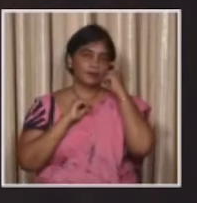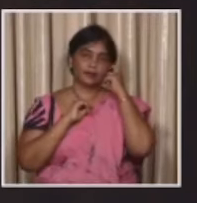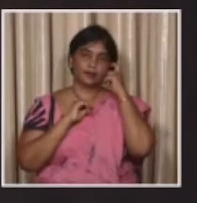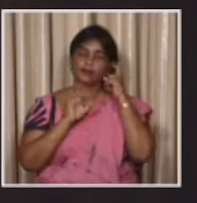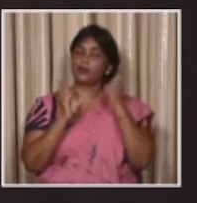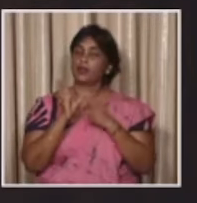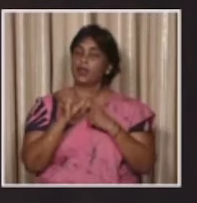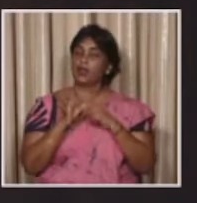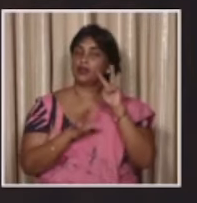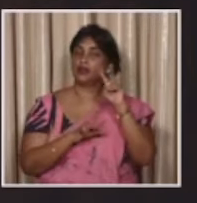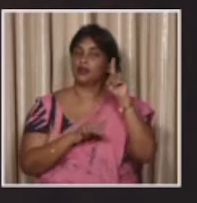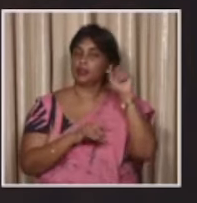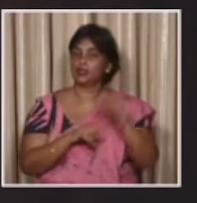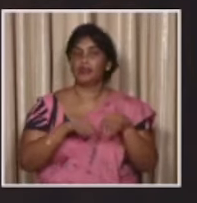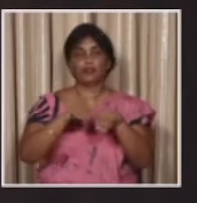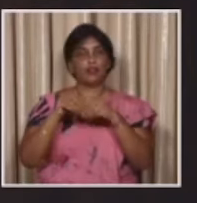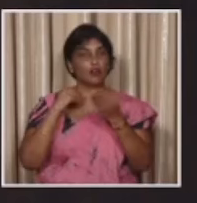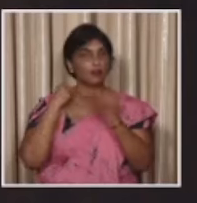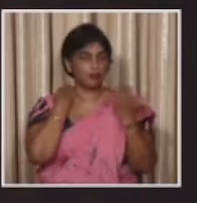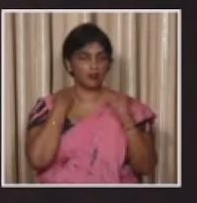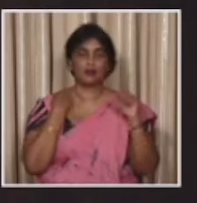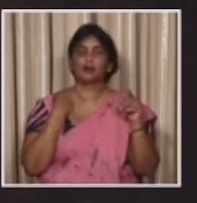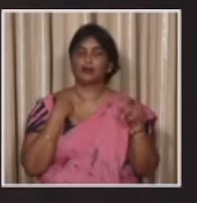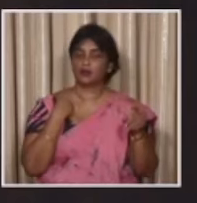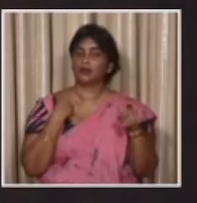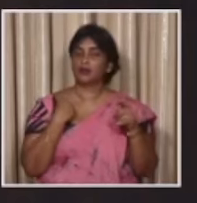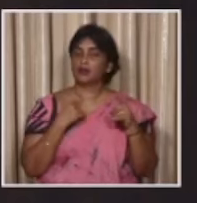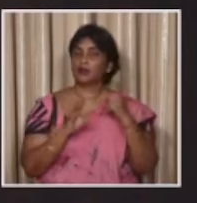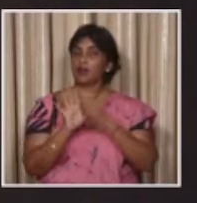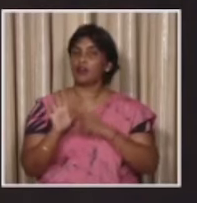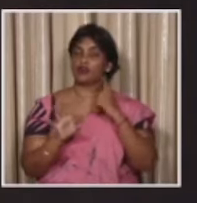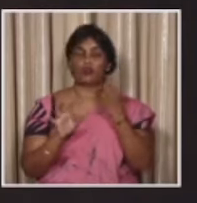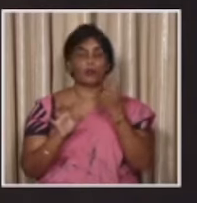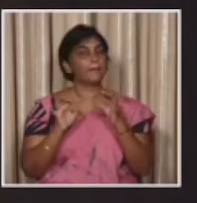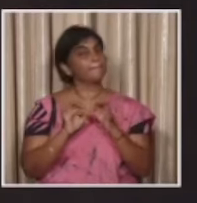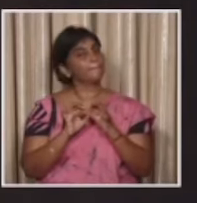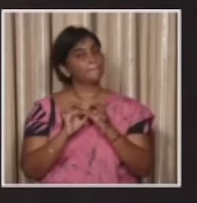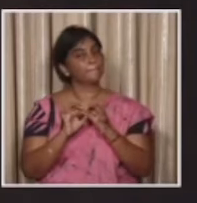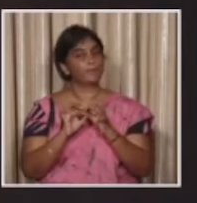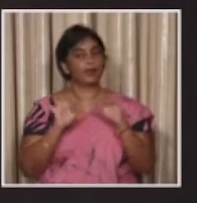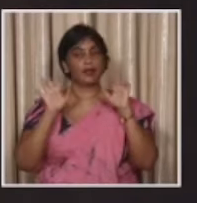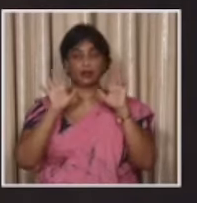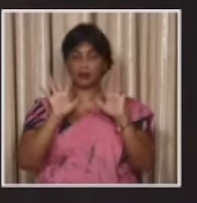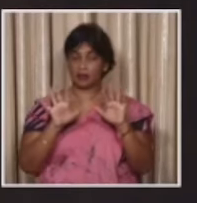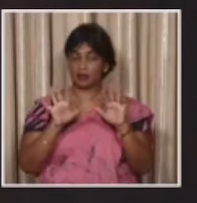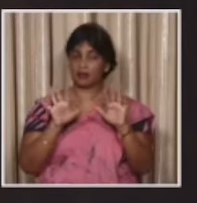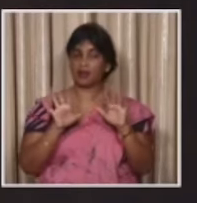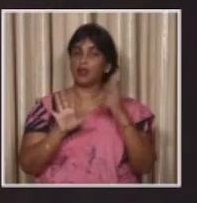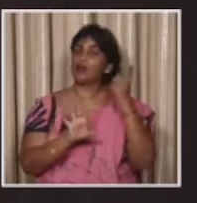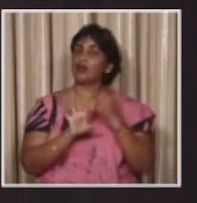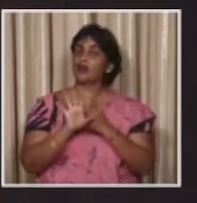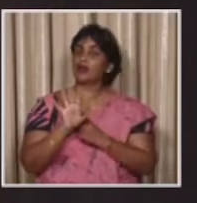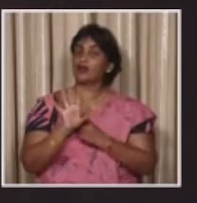අක්කර 21000ක් වගා කරන්න බැරි වුණා. වසරකට රුපියල් බිලියන 9 ගානේ